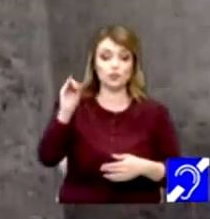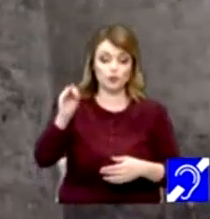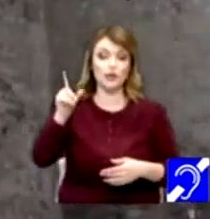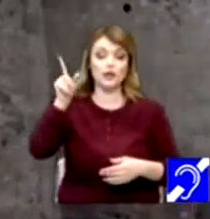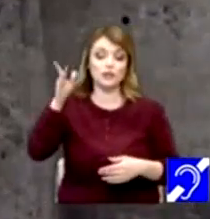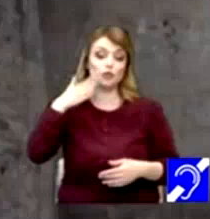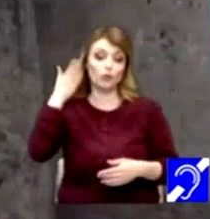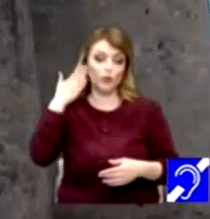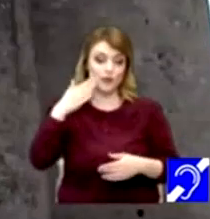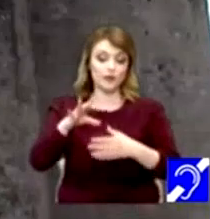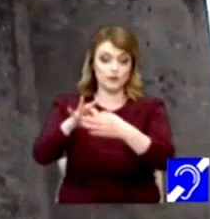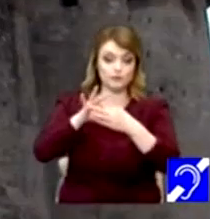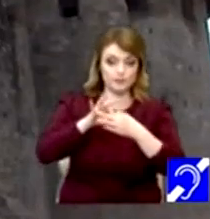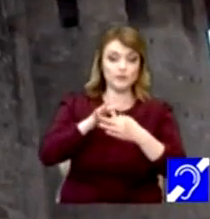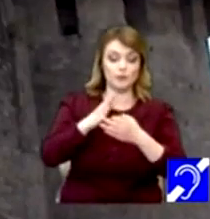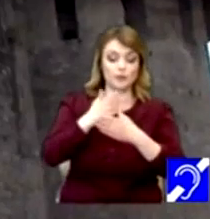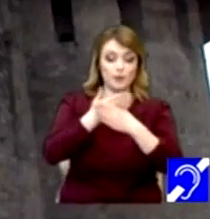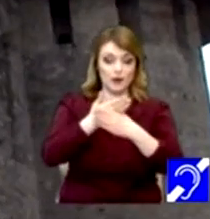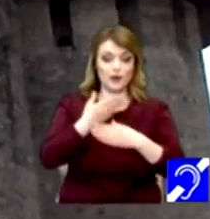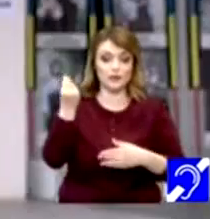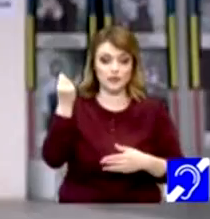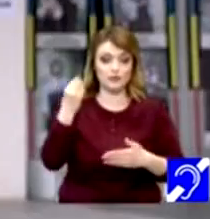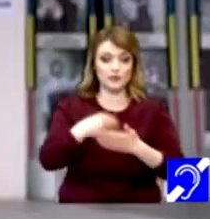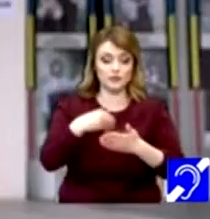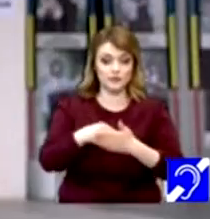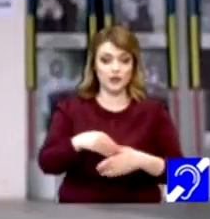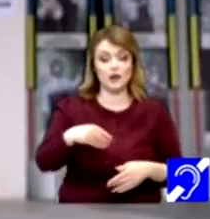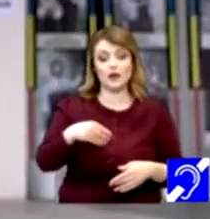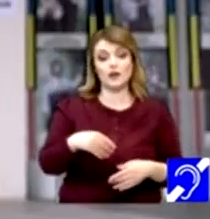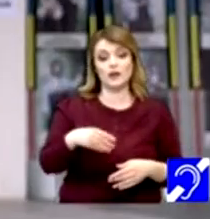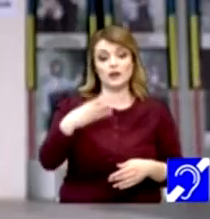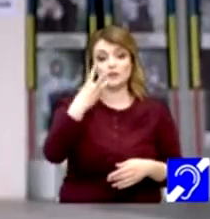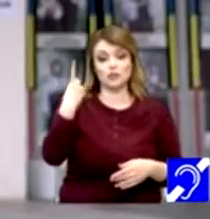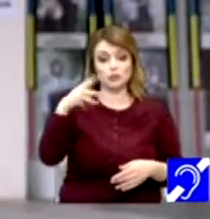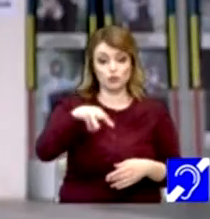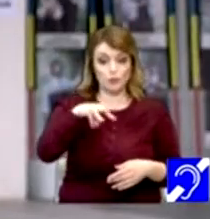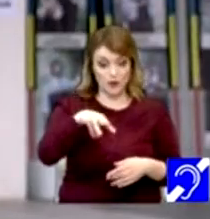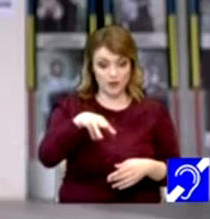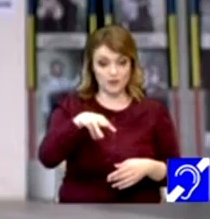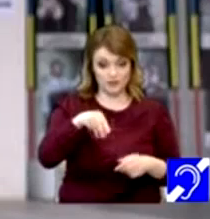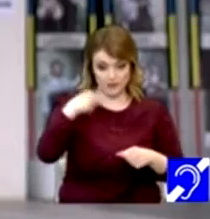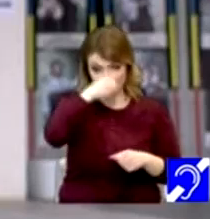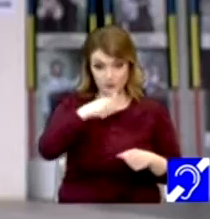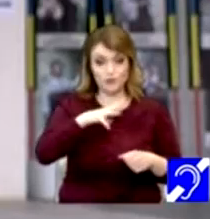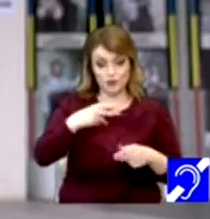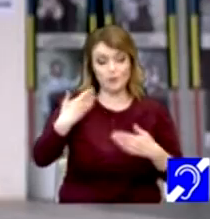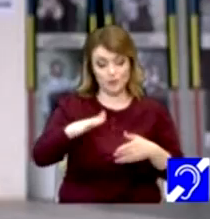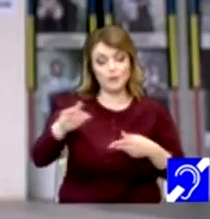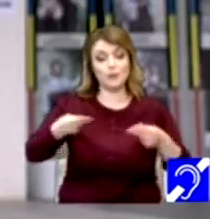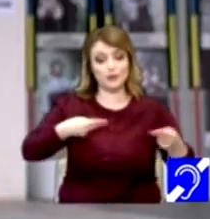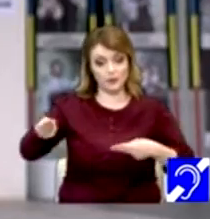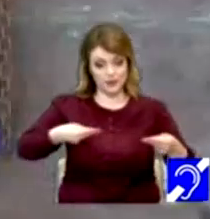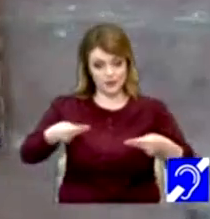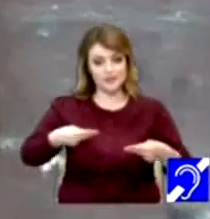Mare, istorie comună, patrimoniu comun Soroca-Vaslui. La data 31 martie curent a fost semnat deja contractul